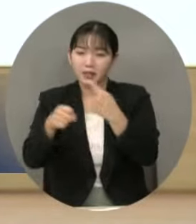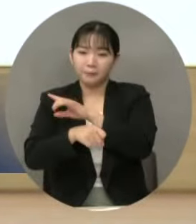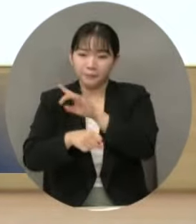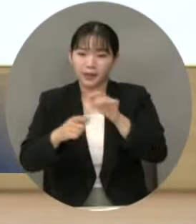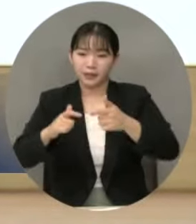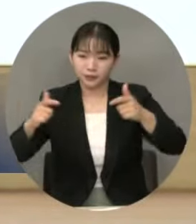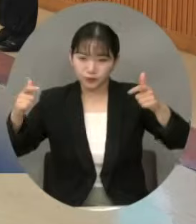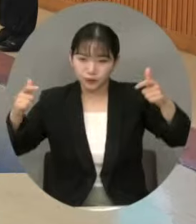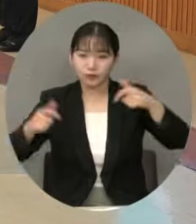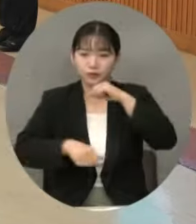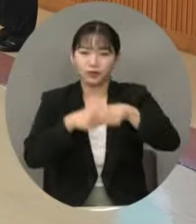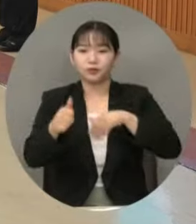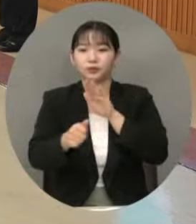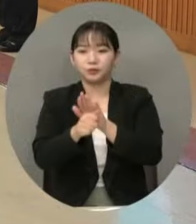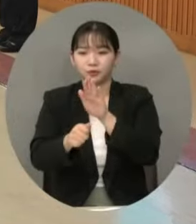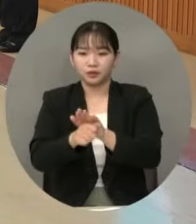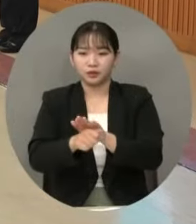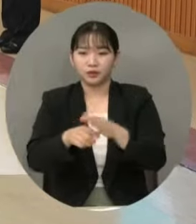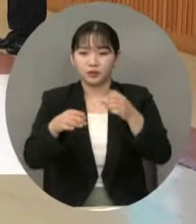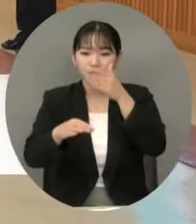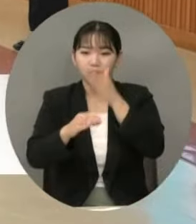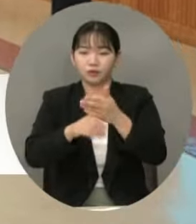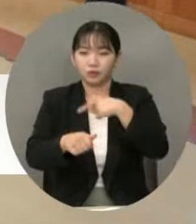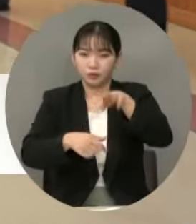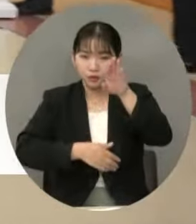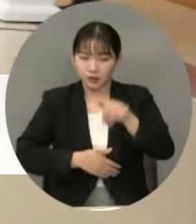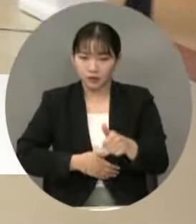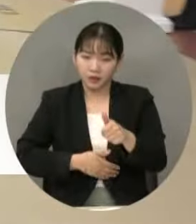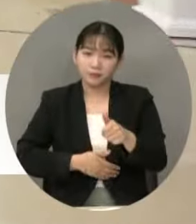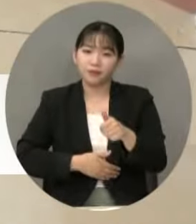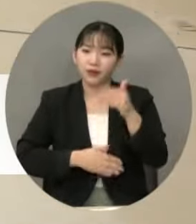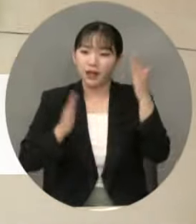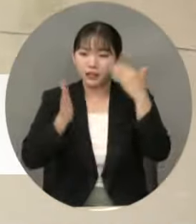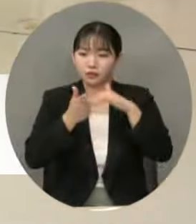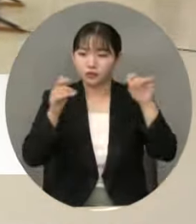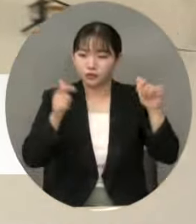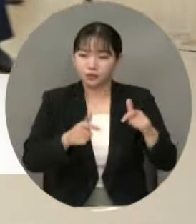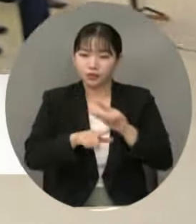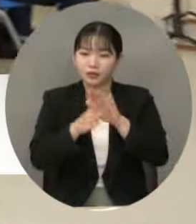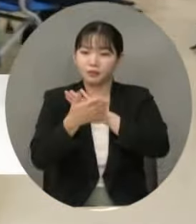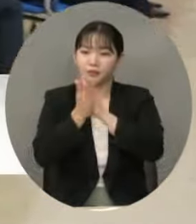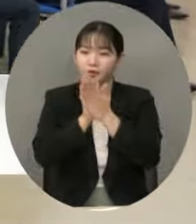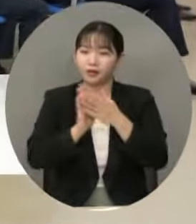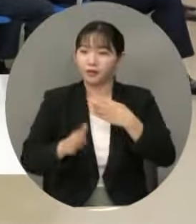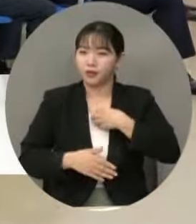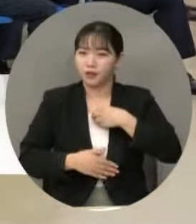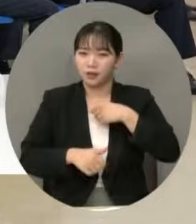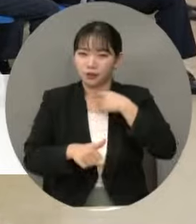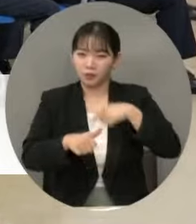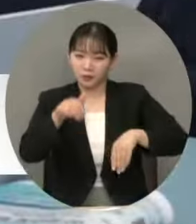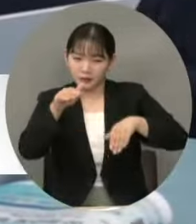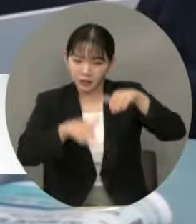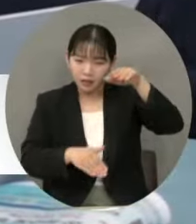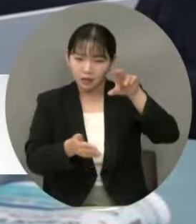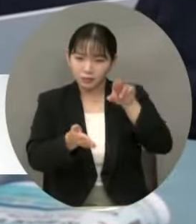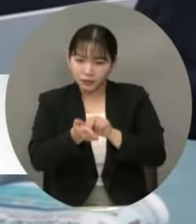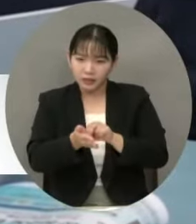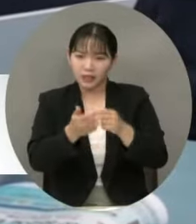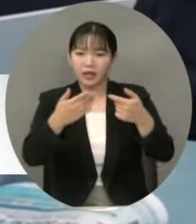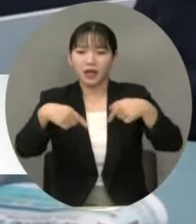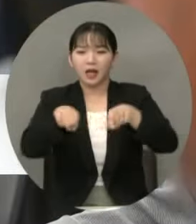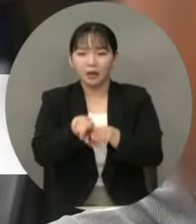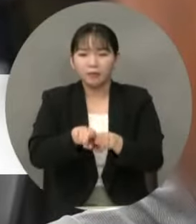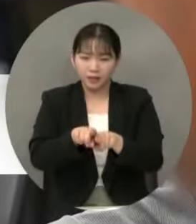자율성을 강화하겠습니다. 김대중 교육감은 학령 인구 감소와 기후변화 위기, 교육 격차 문제를 공생의